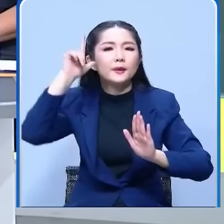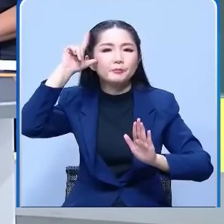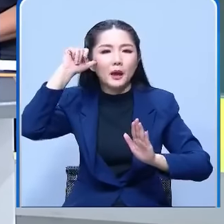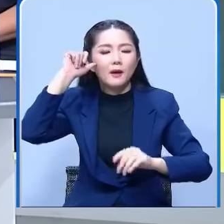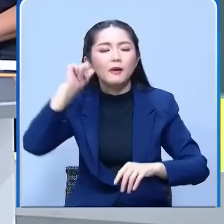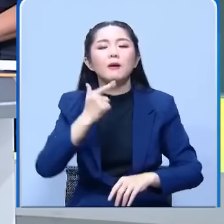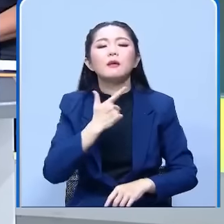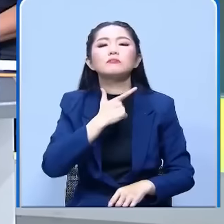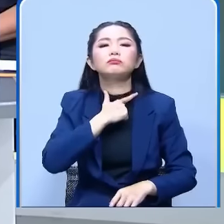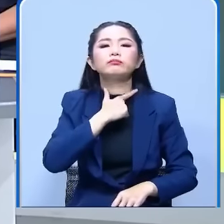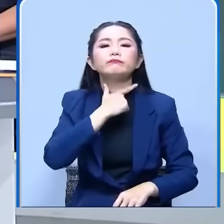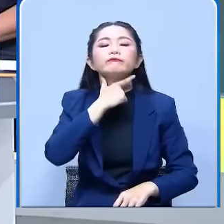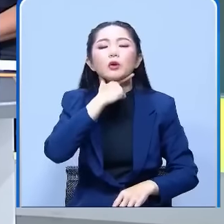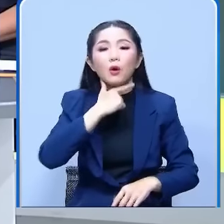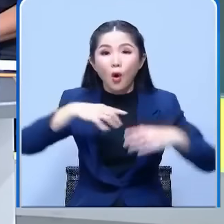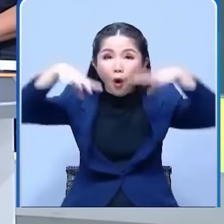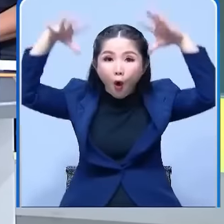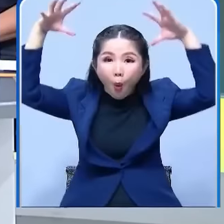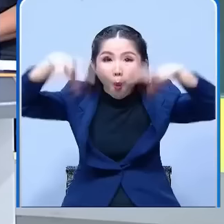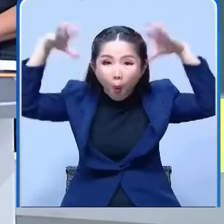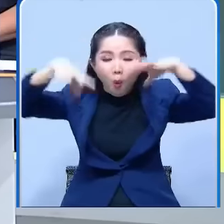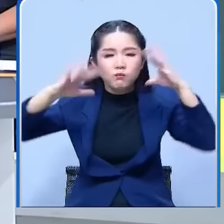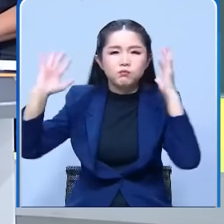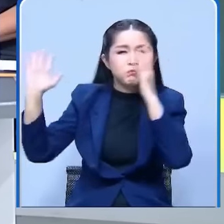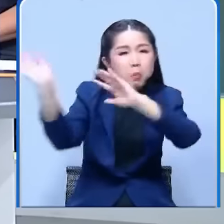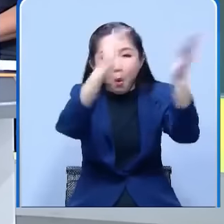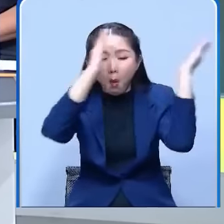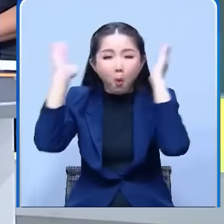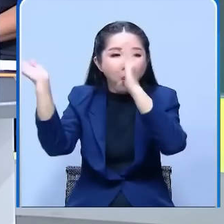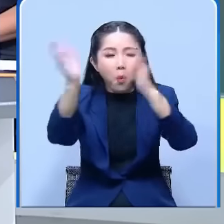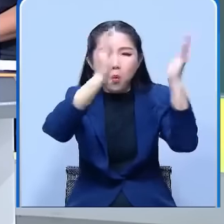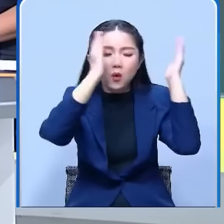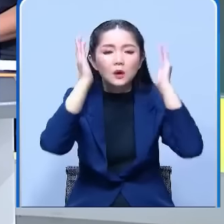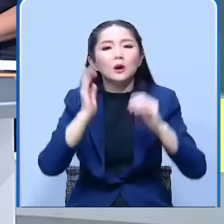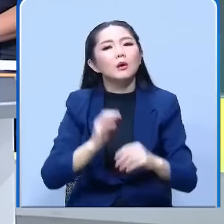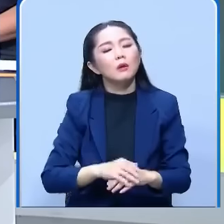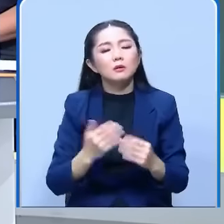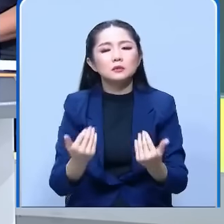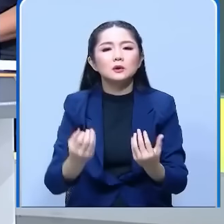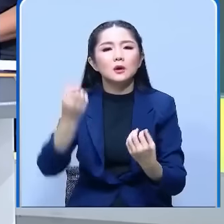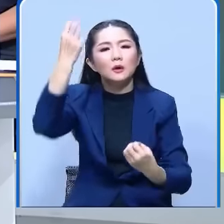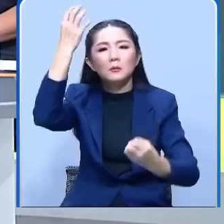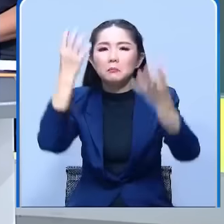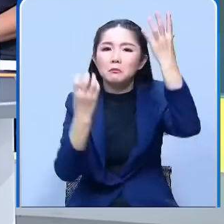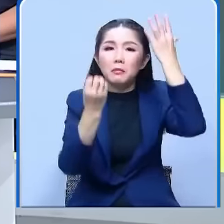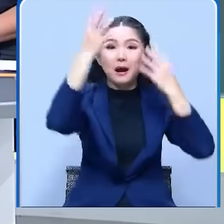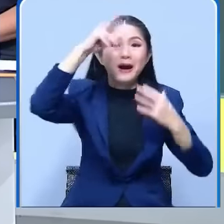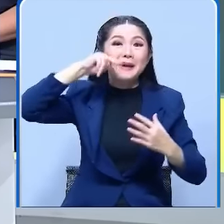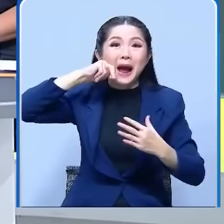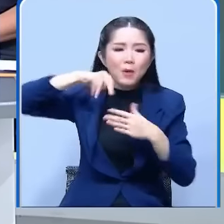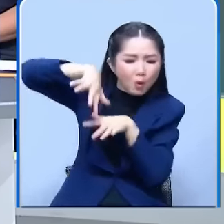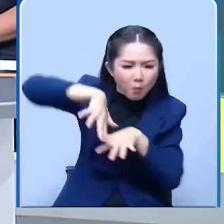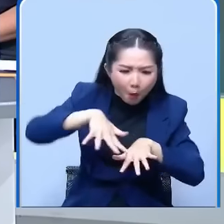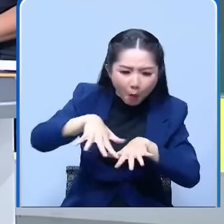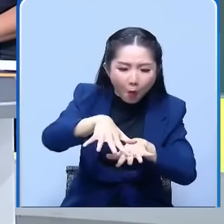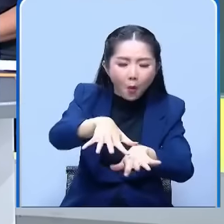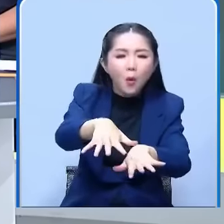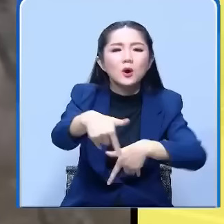อ้โหฝนตกหนักและลมกระโชกแรงด้วยนั่นทำให้เกิดน้ำป่าหลากเข้าท่วมบ้านกะเหรี่ยงคอยาวกัน